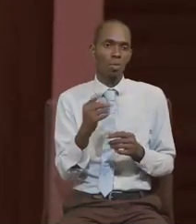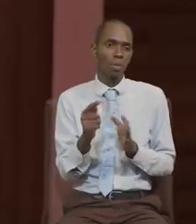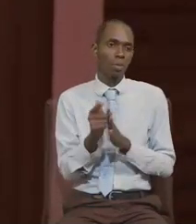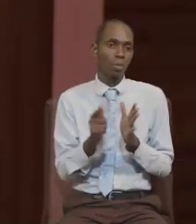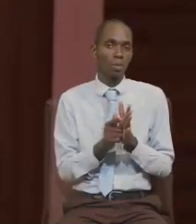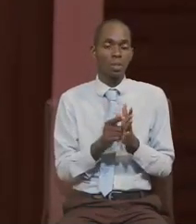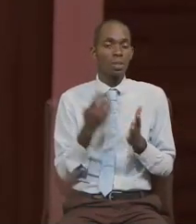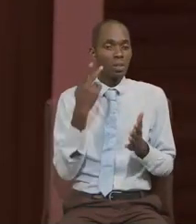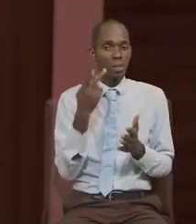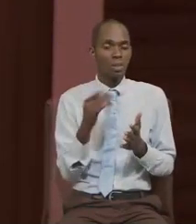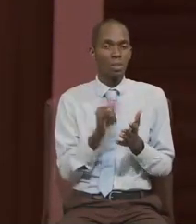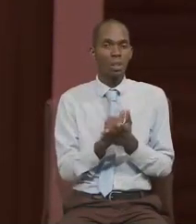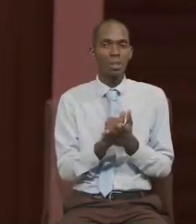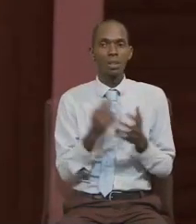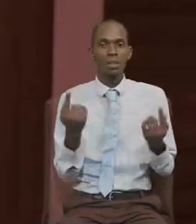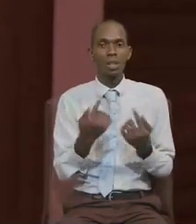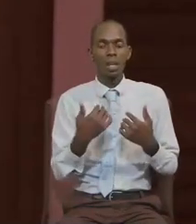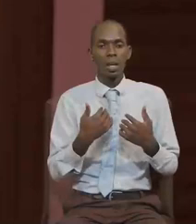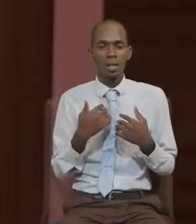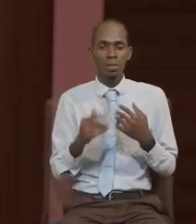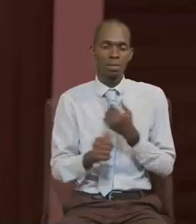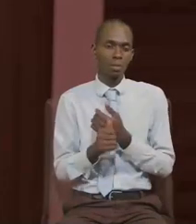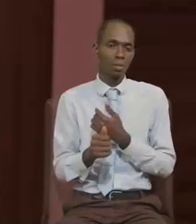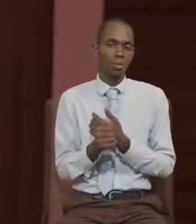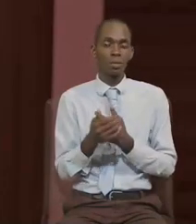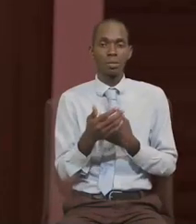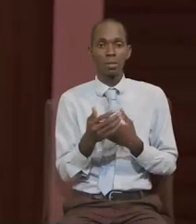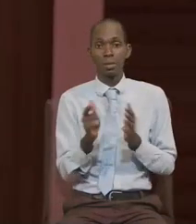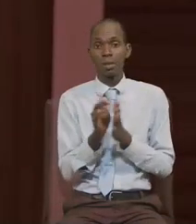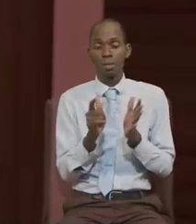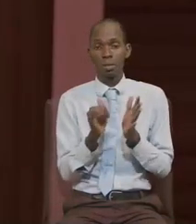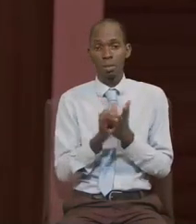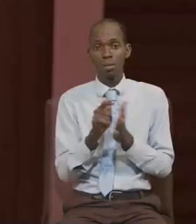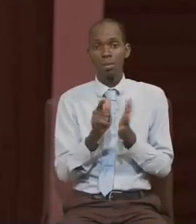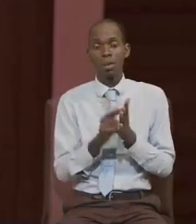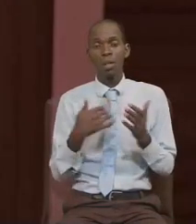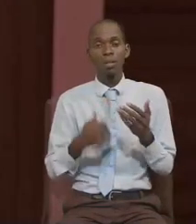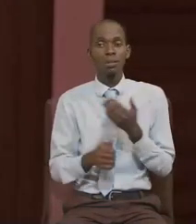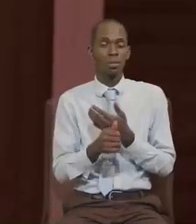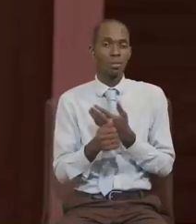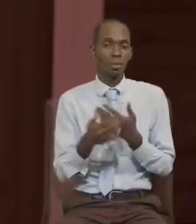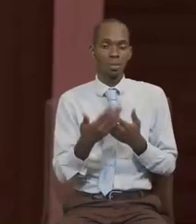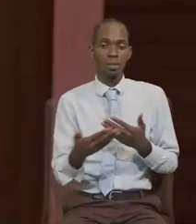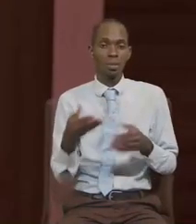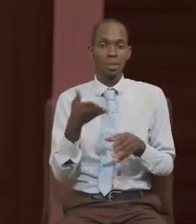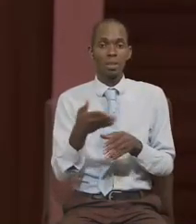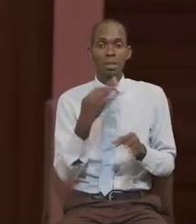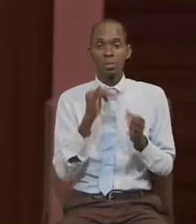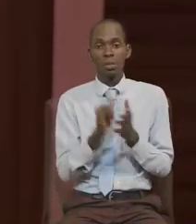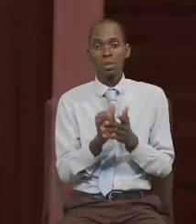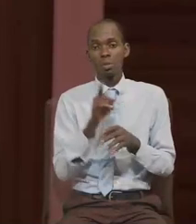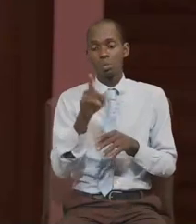Ce péché a plusieurs noms. Il dit, tu ne voleras pas. Si tu ne voles pas, tu es dans le cercle.